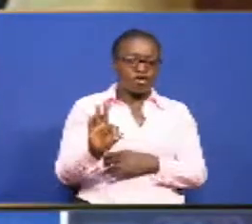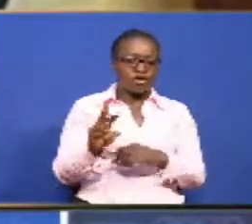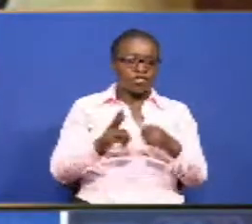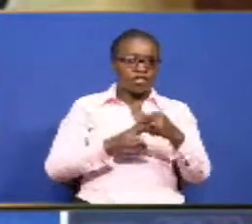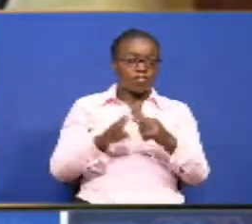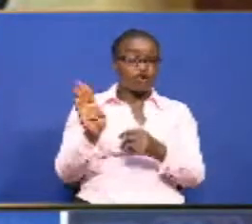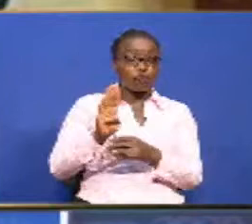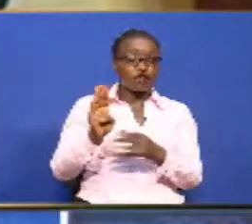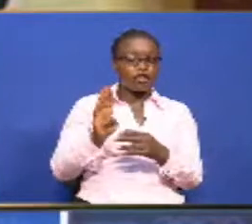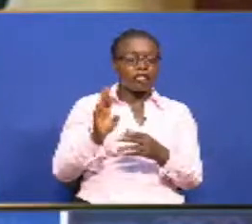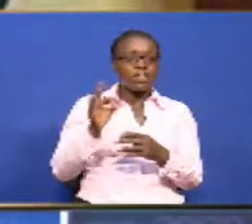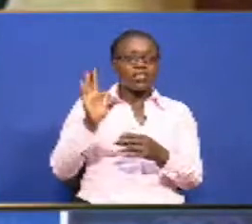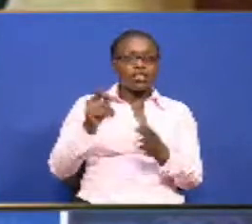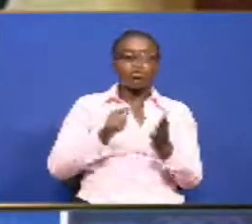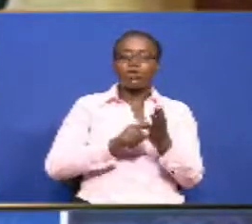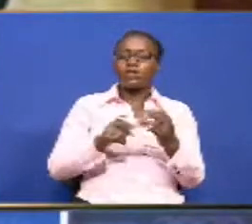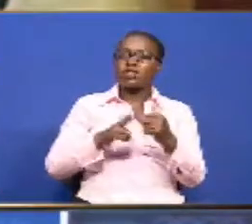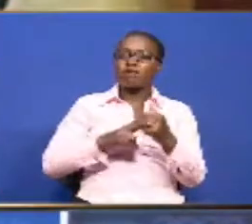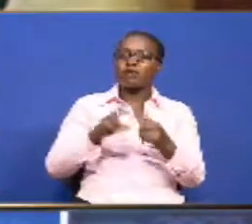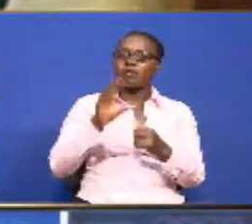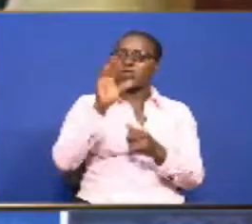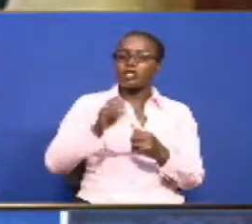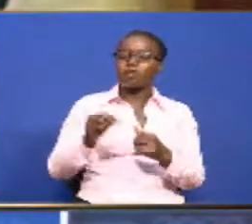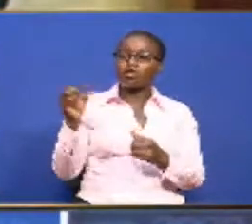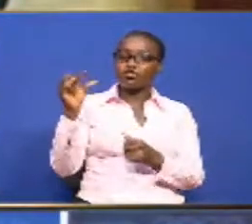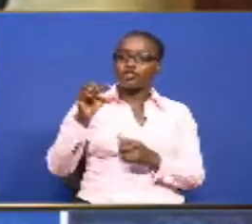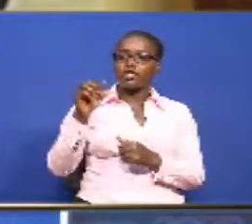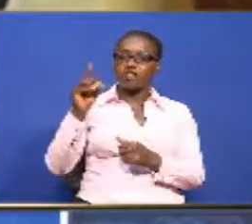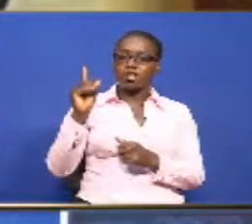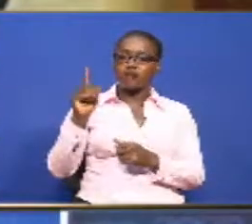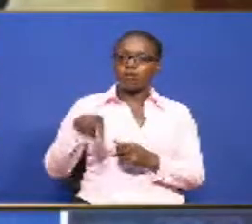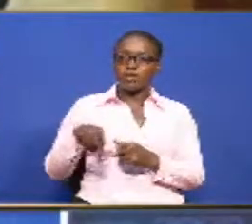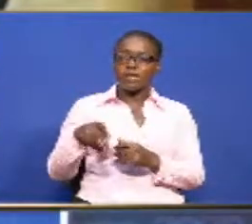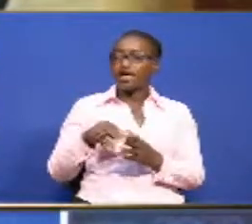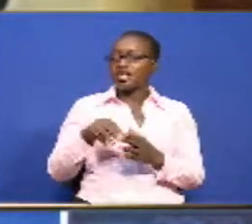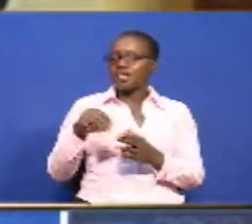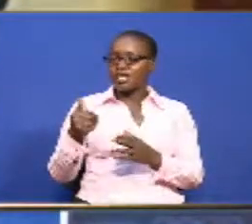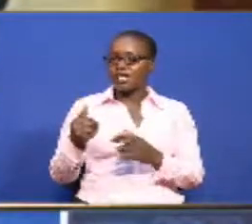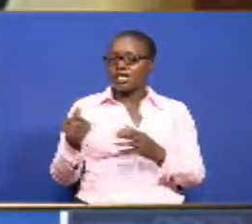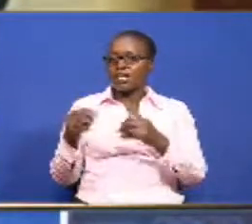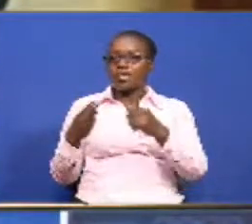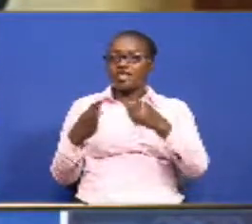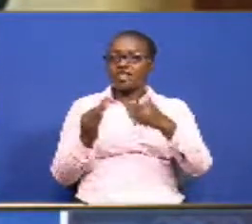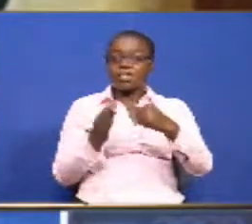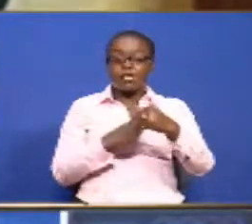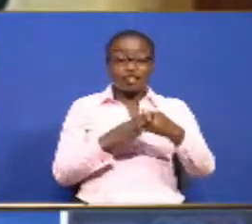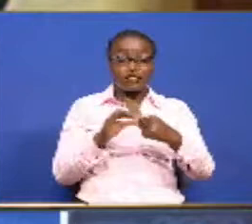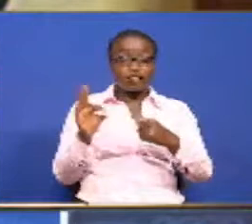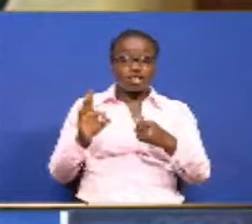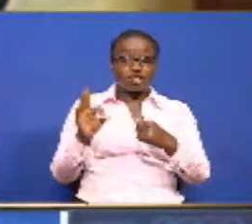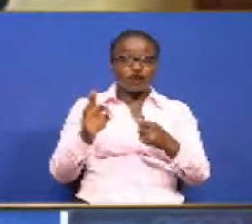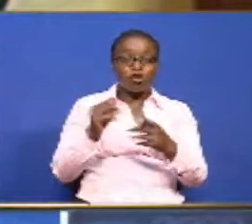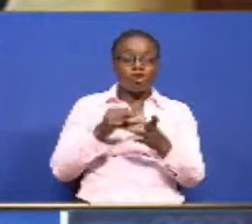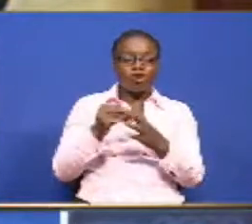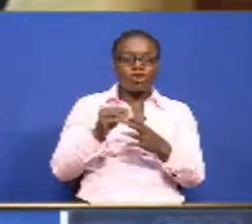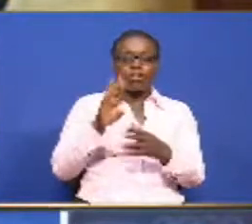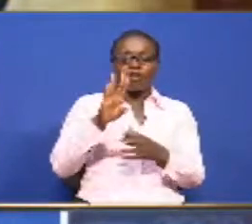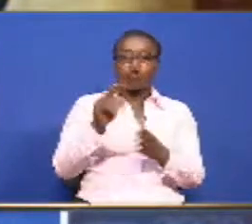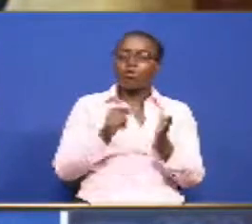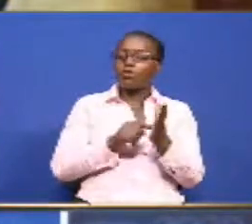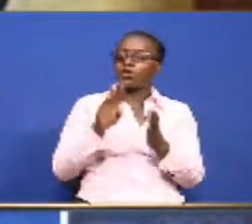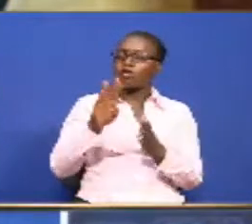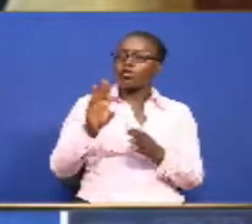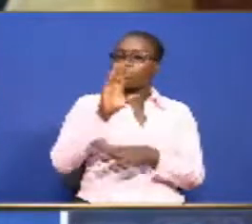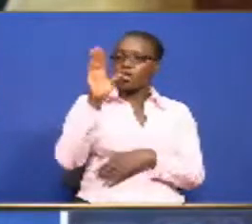of GDP, net financing of Kenya shilling 493.4 billion or 4.4% of GDP, and